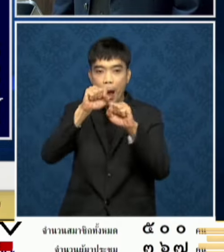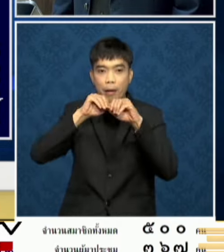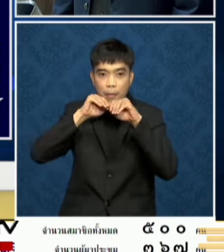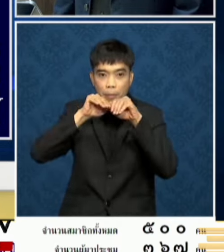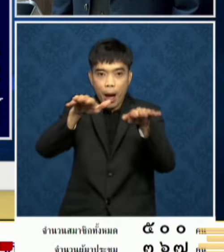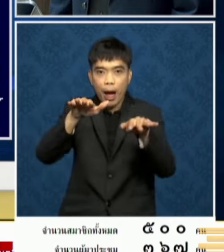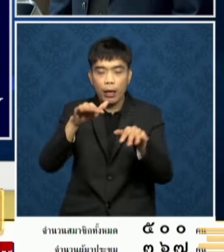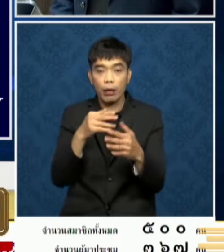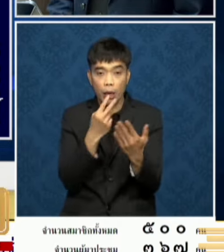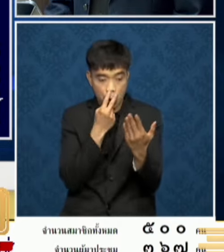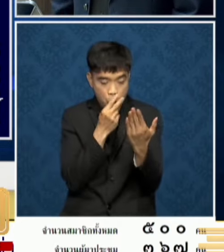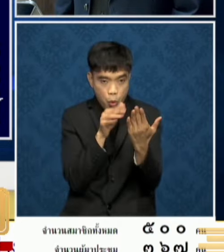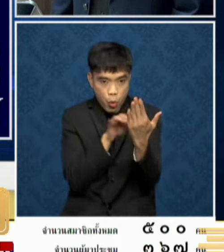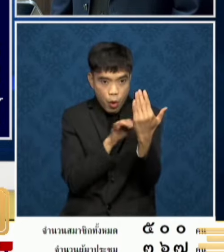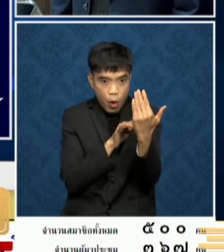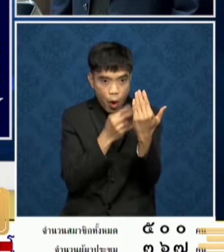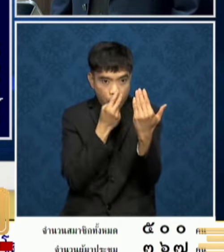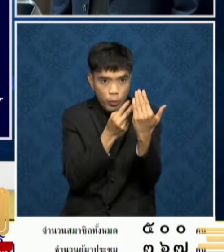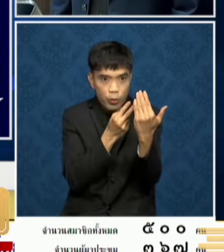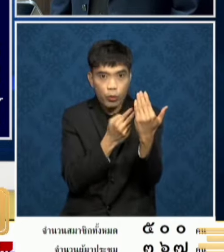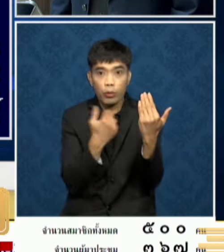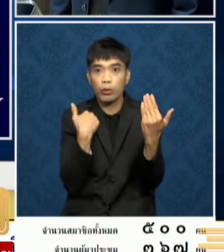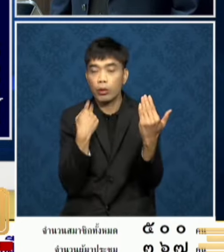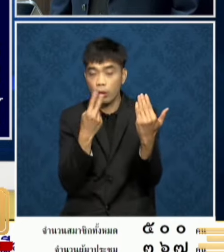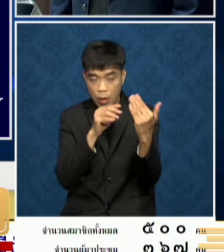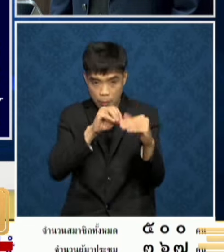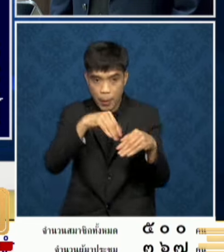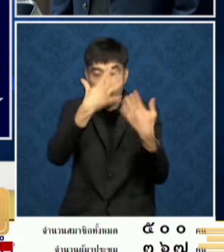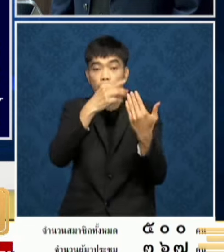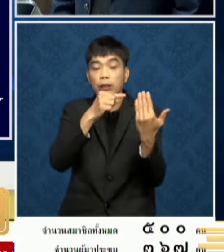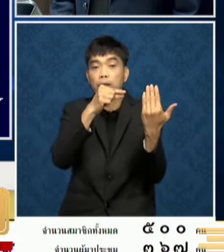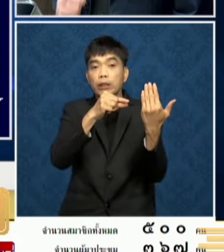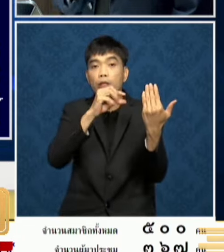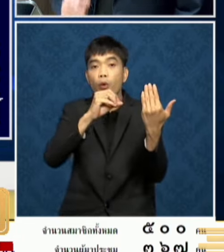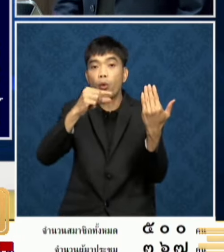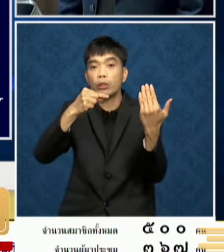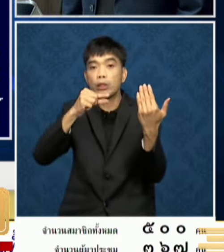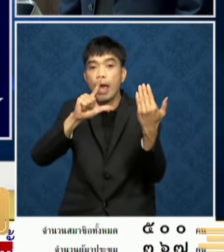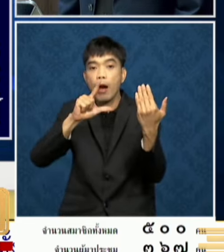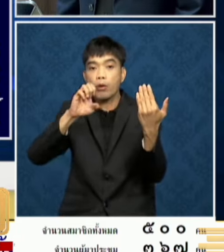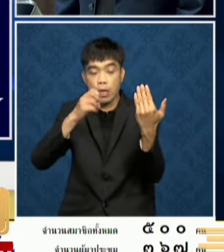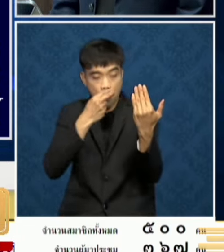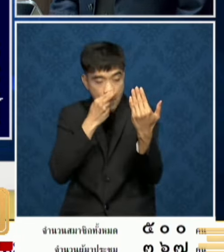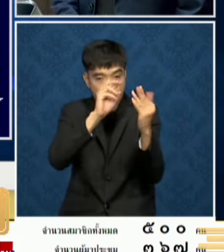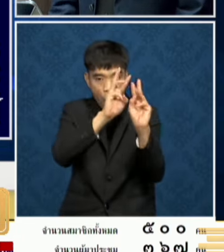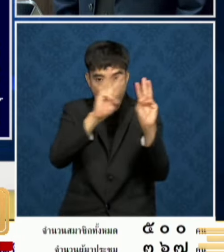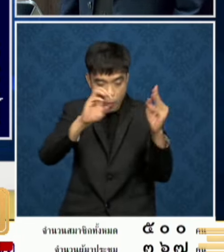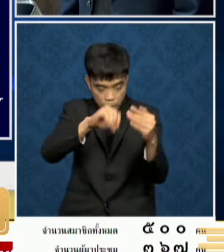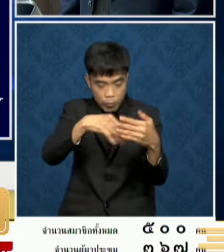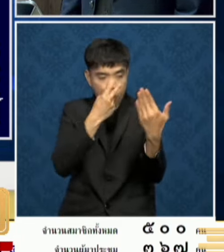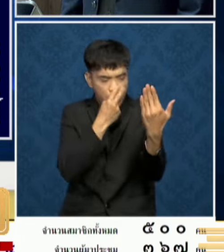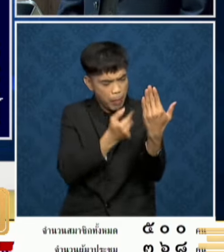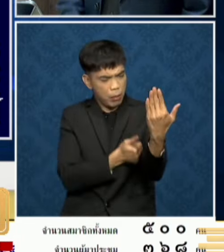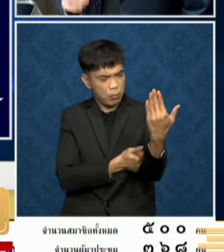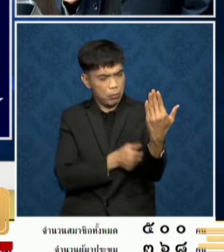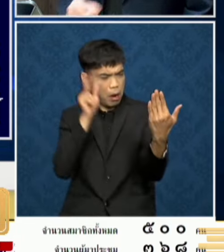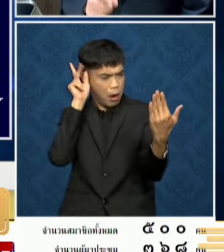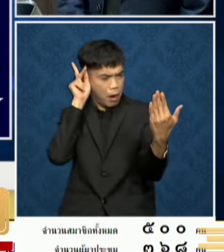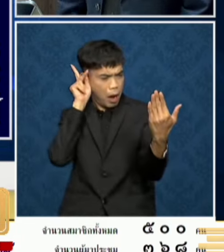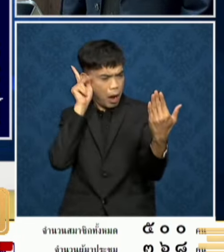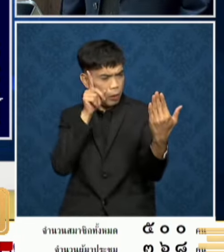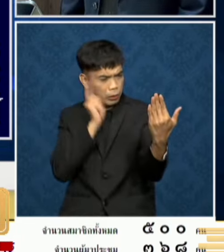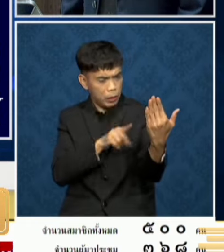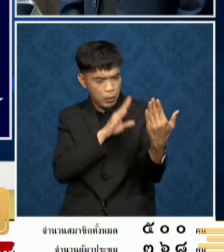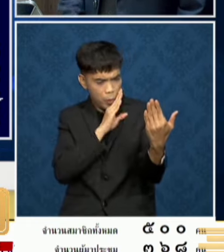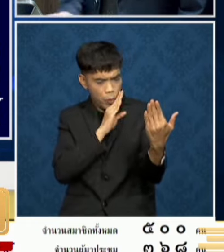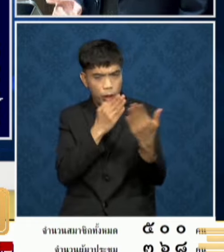อมทั้งศูนย์นี่ไม่มีเครื่องไหนเปิด Google ได้สักเครื่องเลยเหรอครับจาก3ตัวอย่างนี้ครับผมก็สงสัยครับว่าไอ้งบเกือบ